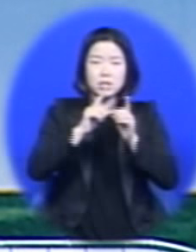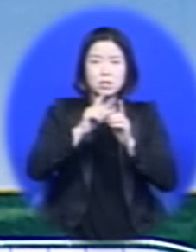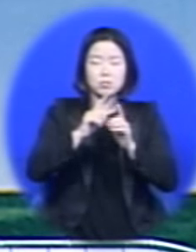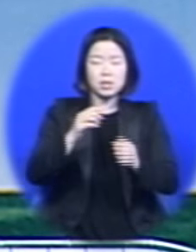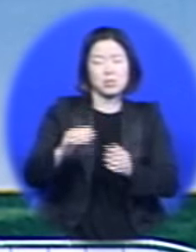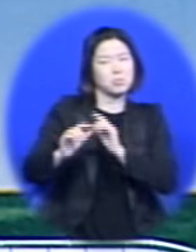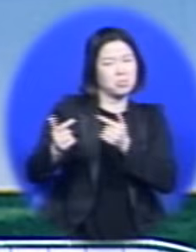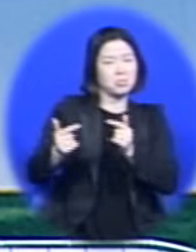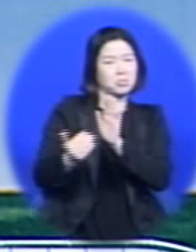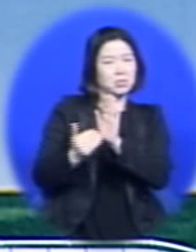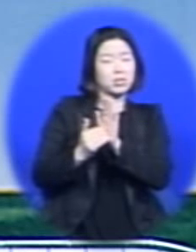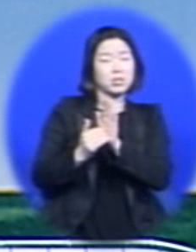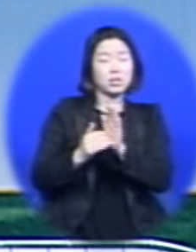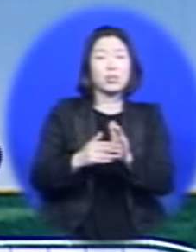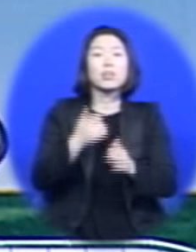유대 민족입니다.